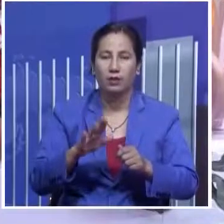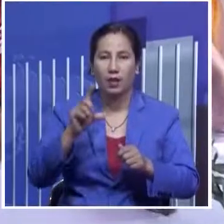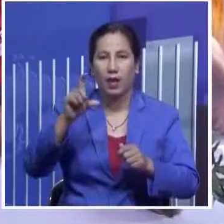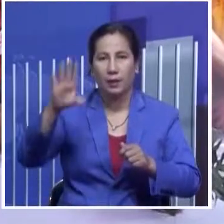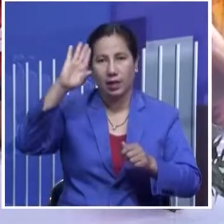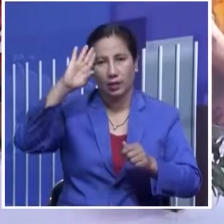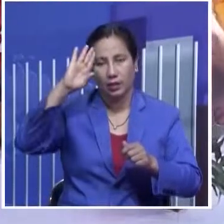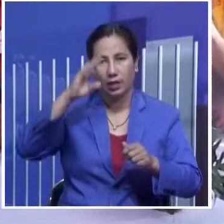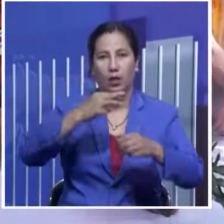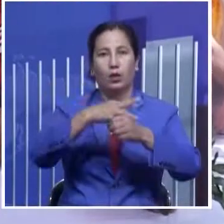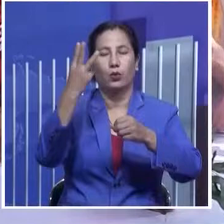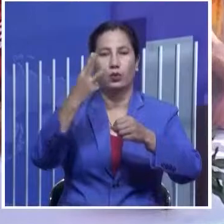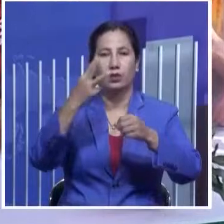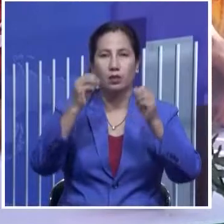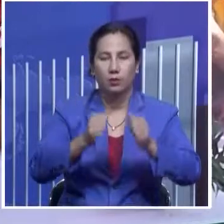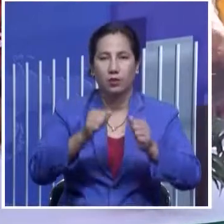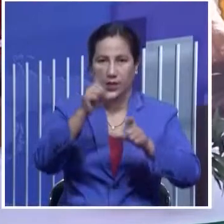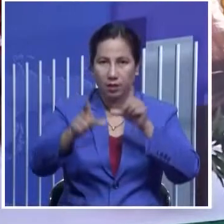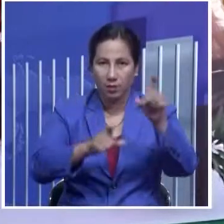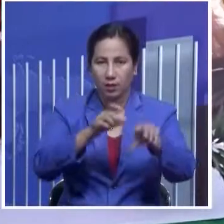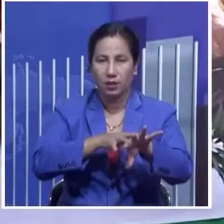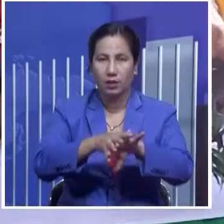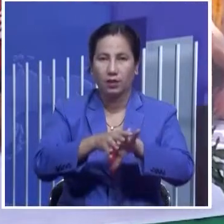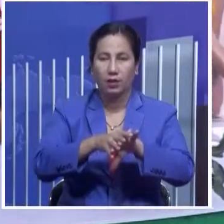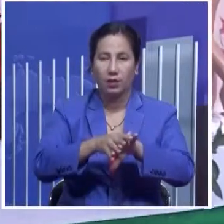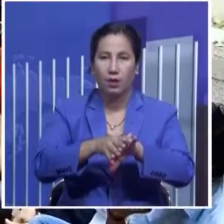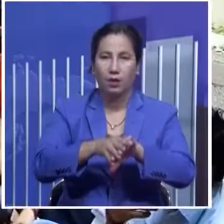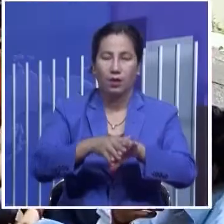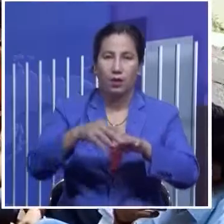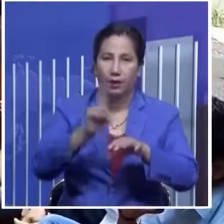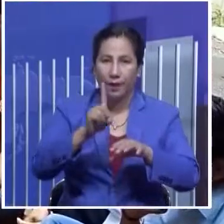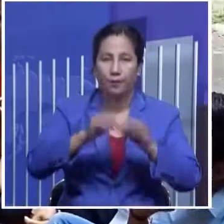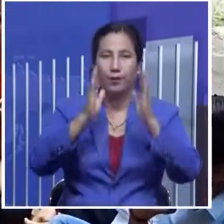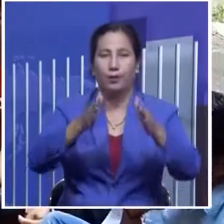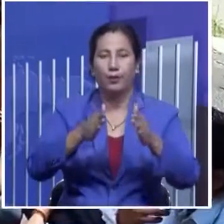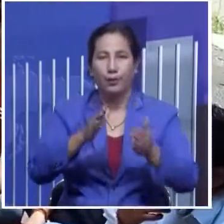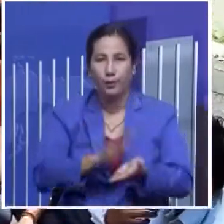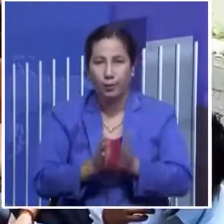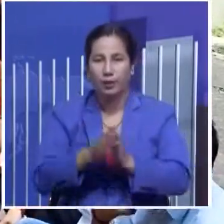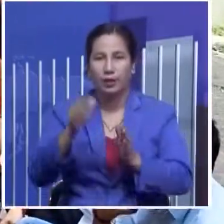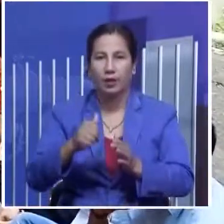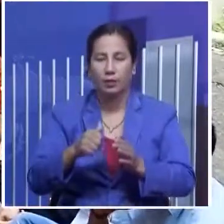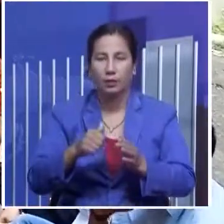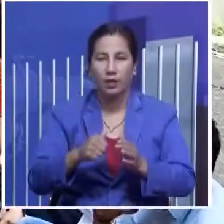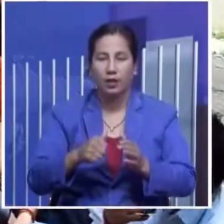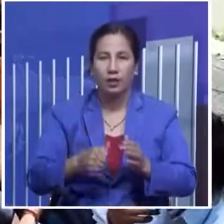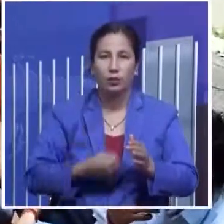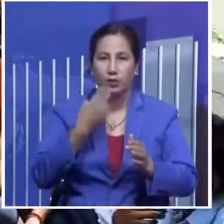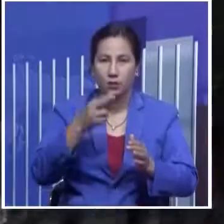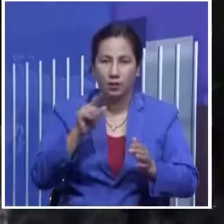नेपाल सरकारका उच्च ओहदामा बसेका व्यक्तिहरूबाट पनि मोटरेबल पुलका लागि बैतडी आउँदा आश्वासन पाइए,